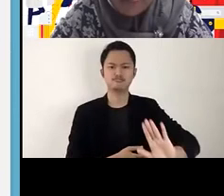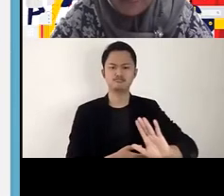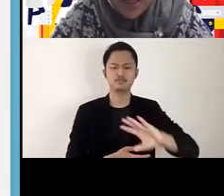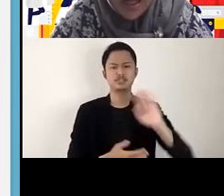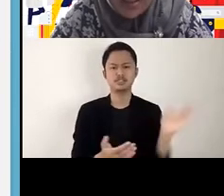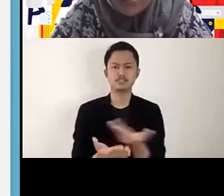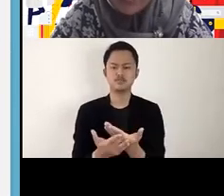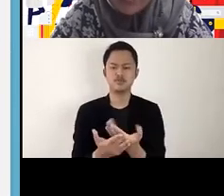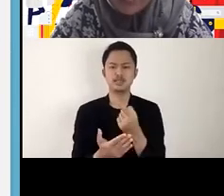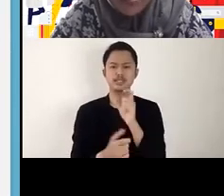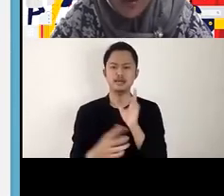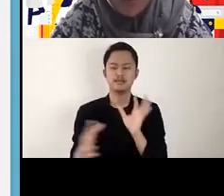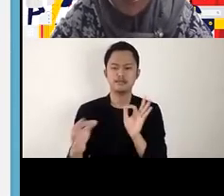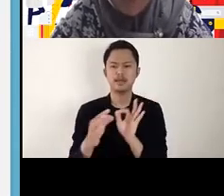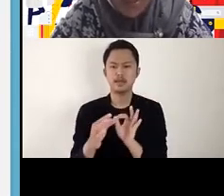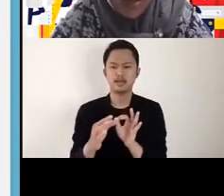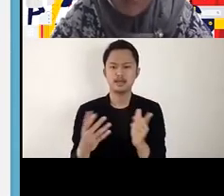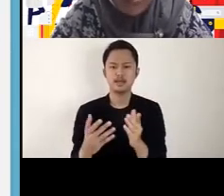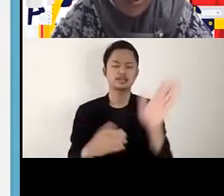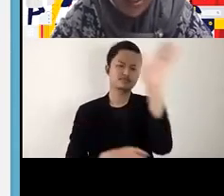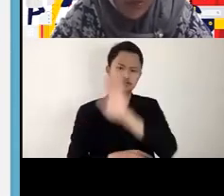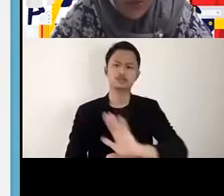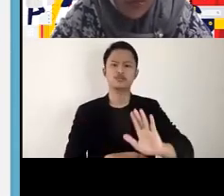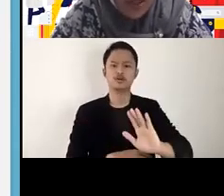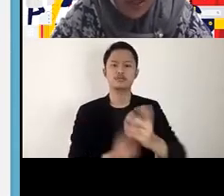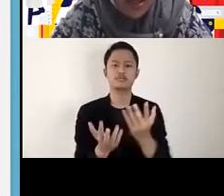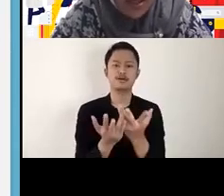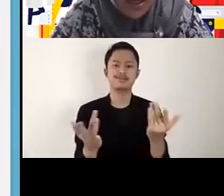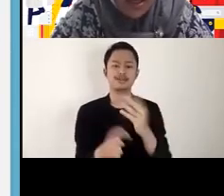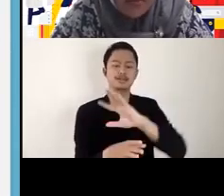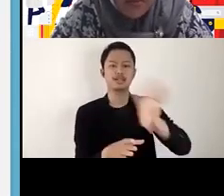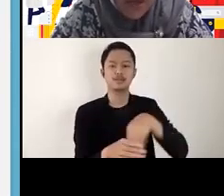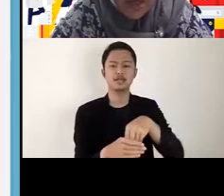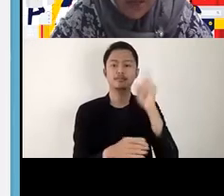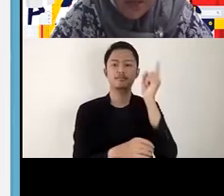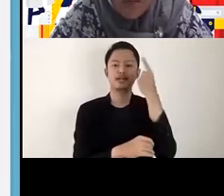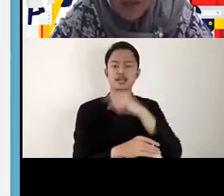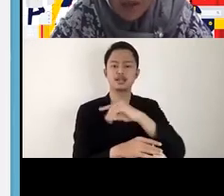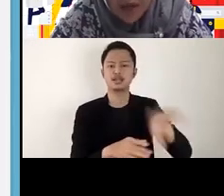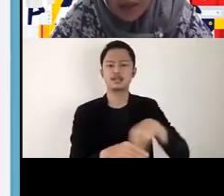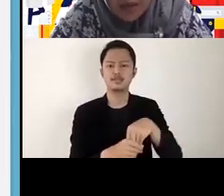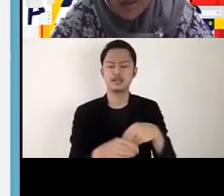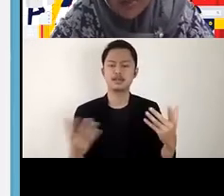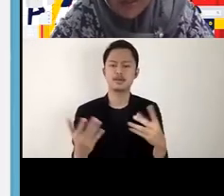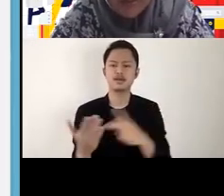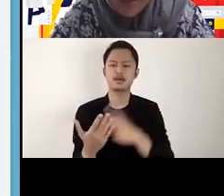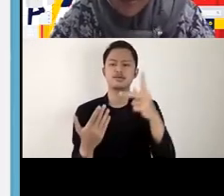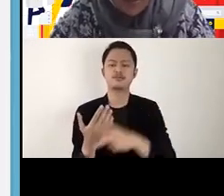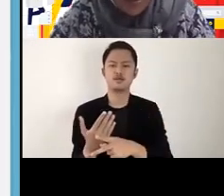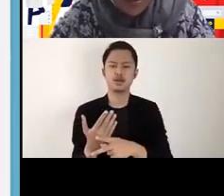pada pendekatan menyeluruh ya pelibatan masyarakat maupun pemerintah dalam berbagai program penanggulangan